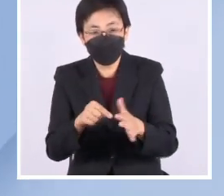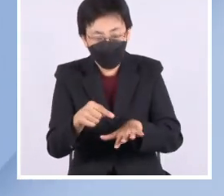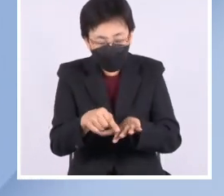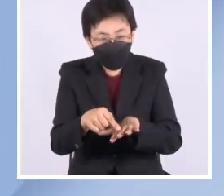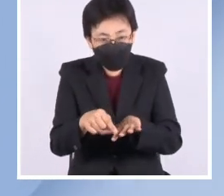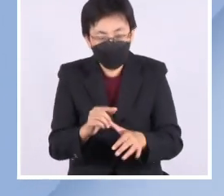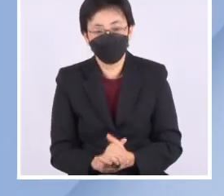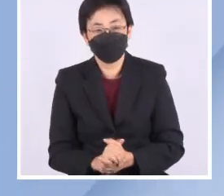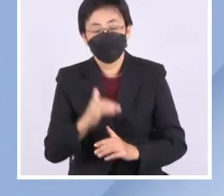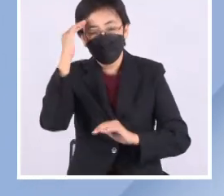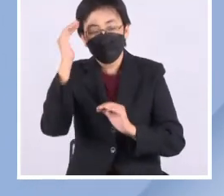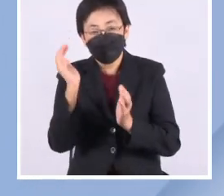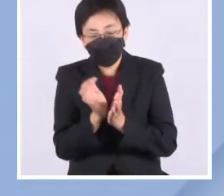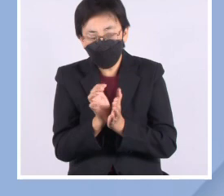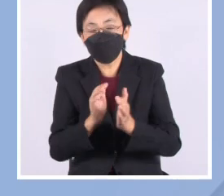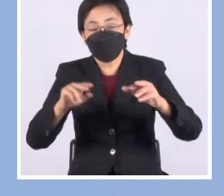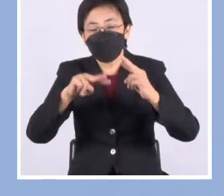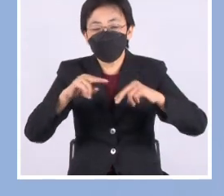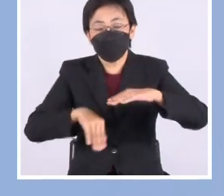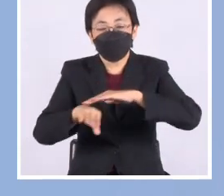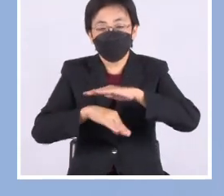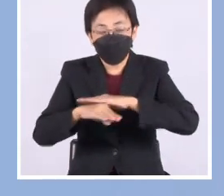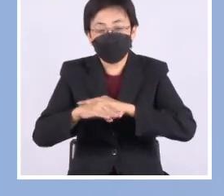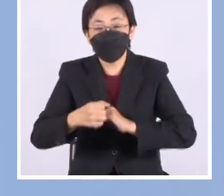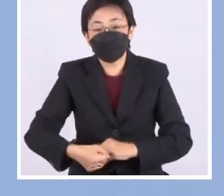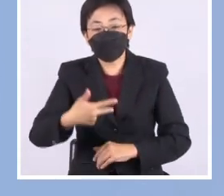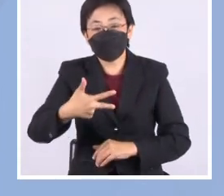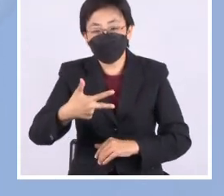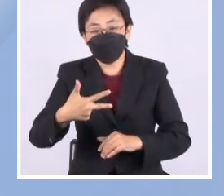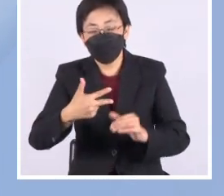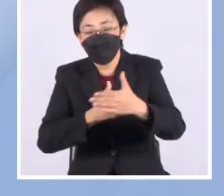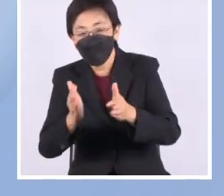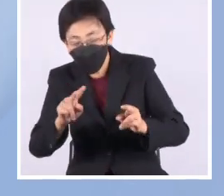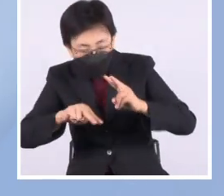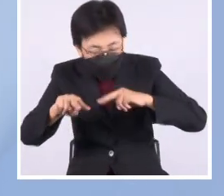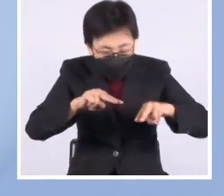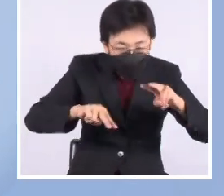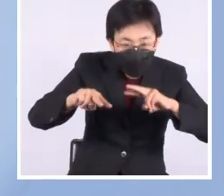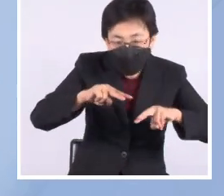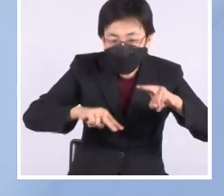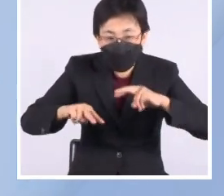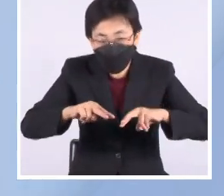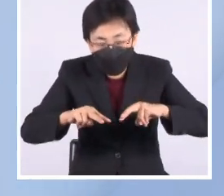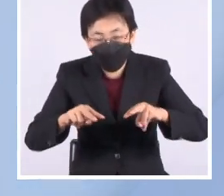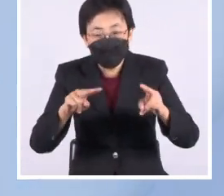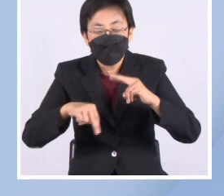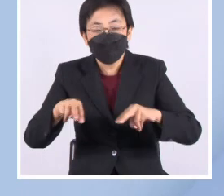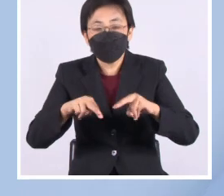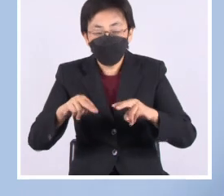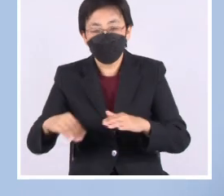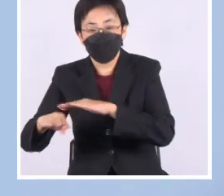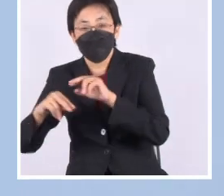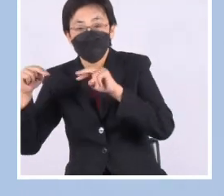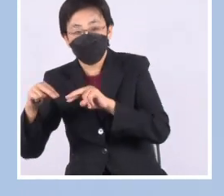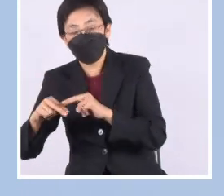ได้พยานหลักฐานบริเวณชั้น3เขาก็ขอเข้าไปตรวจค้นในระหว่างที่ตรวจค้นก็พาตัวพยานไปสเก็ต